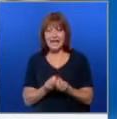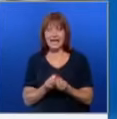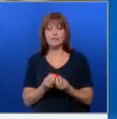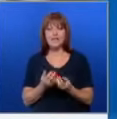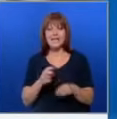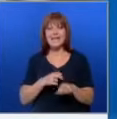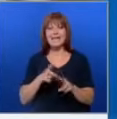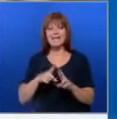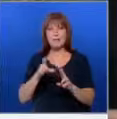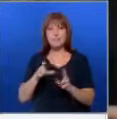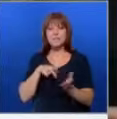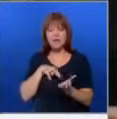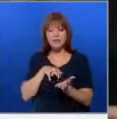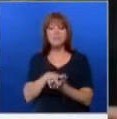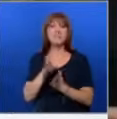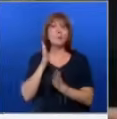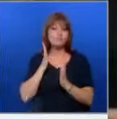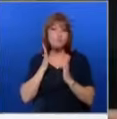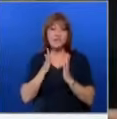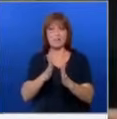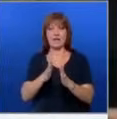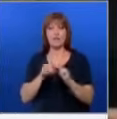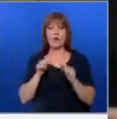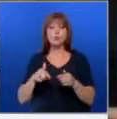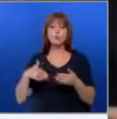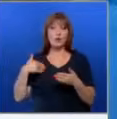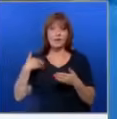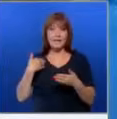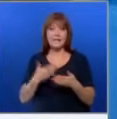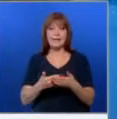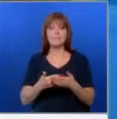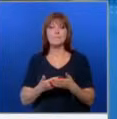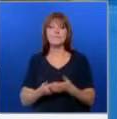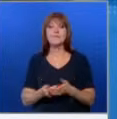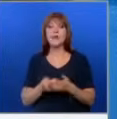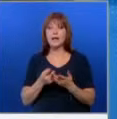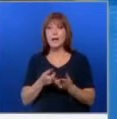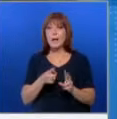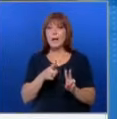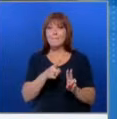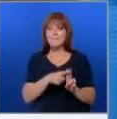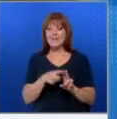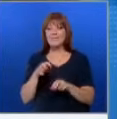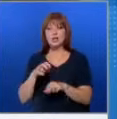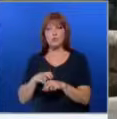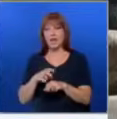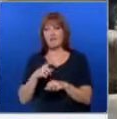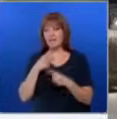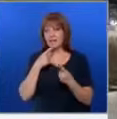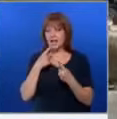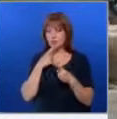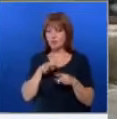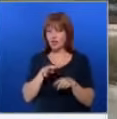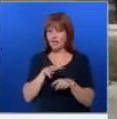ДПС да върви обединено напред. От тук нататъка то е на ход. Разговор Пеевски-Доган не е имало.